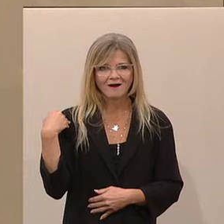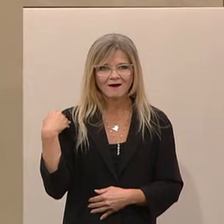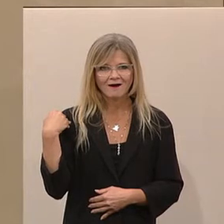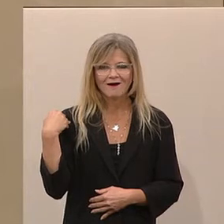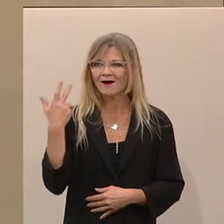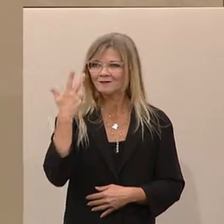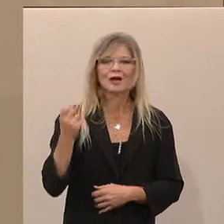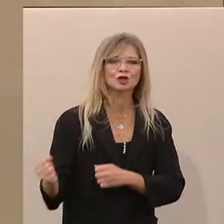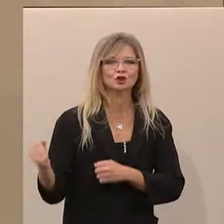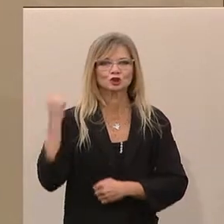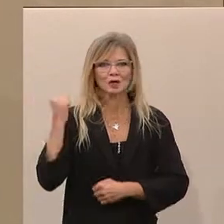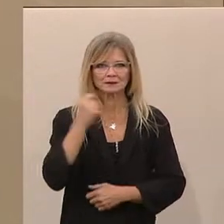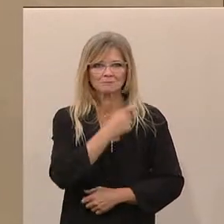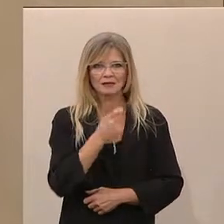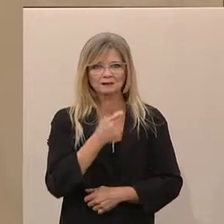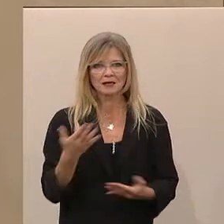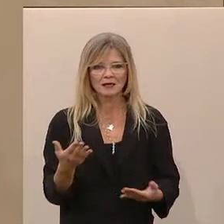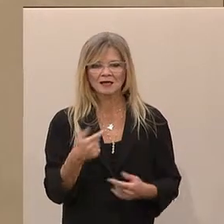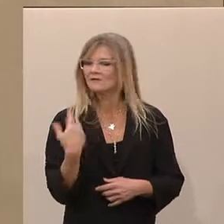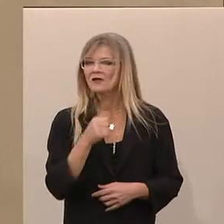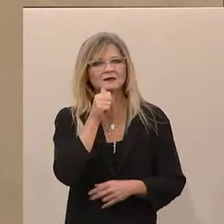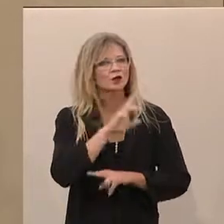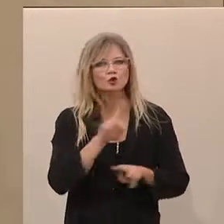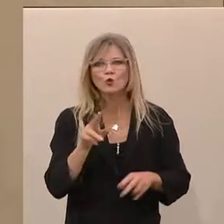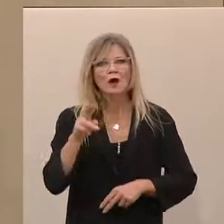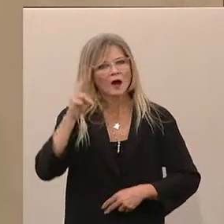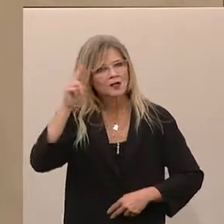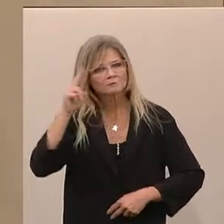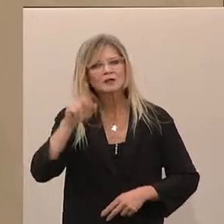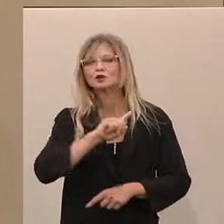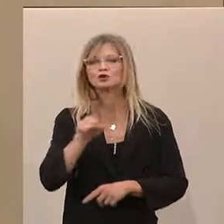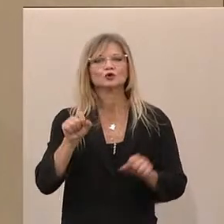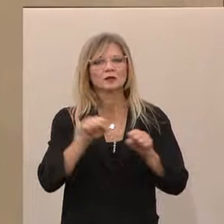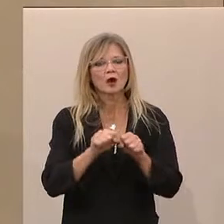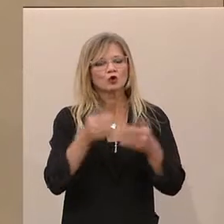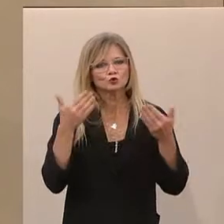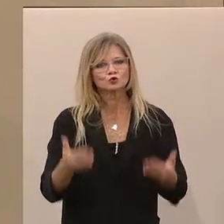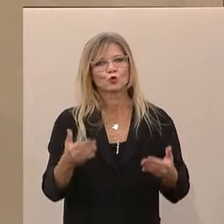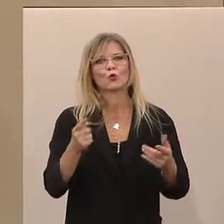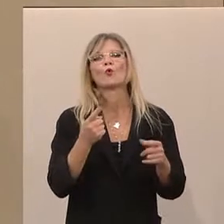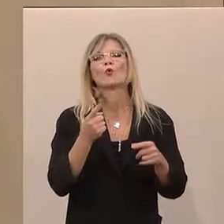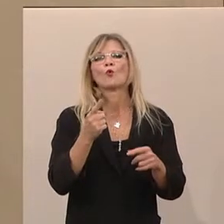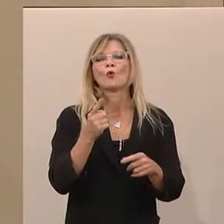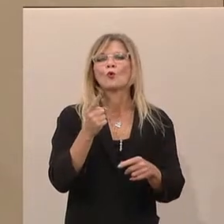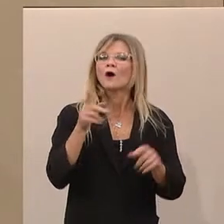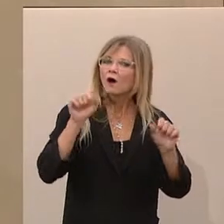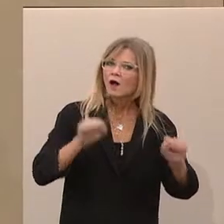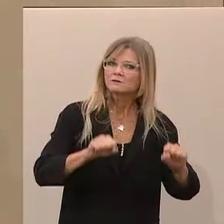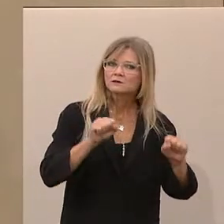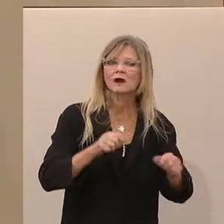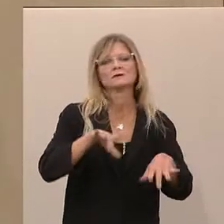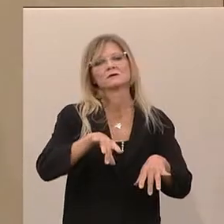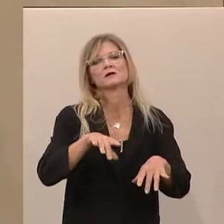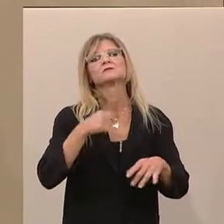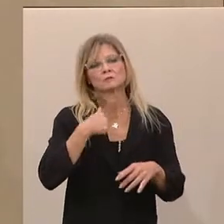drei stärksten Parteien und Parlamentsklubs nicht nur respektieren, sondern wir werden auch die Kandidaten wählen. Ich möchte aber auch